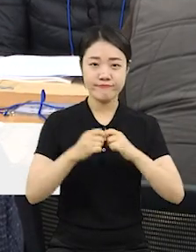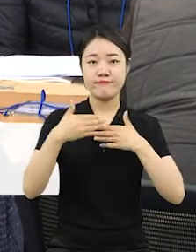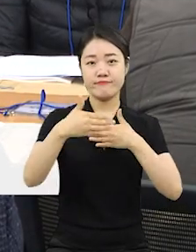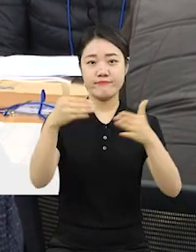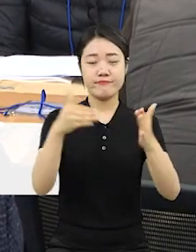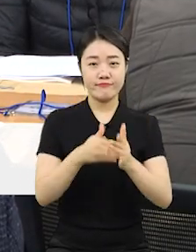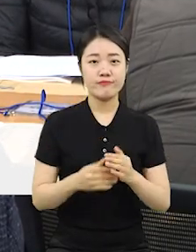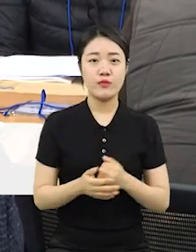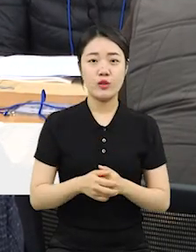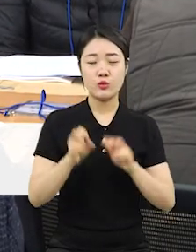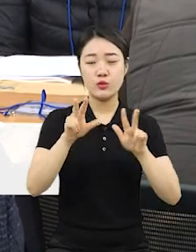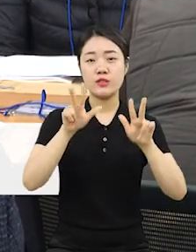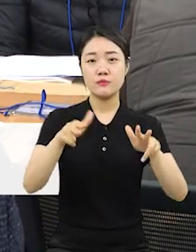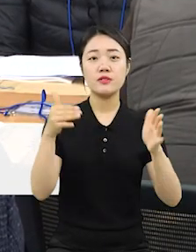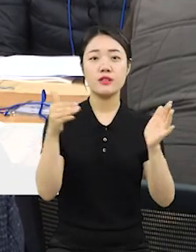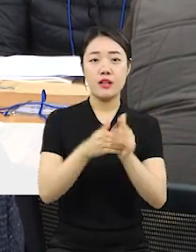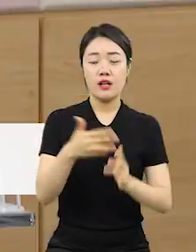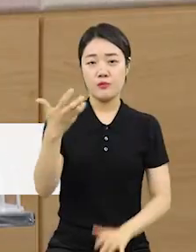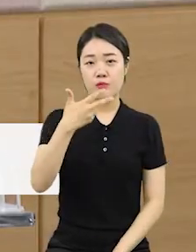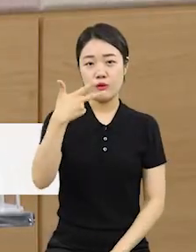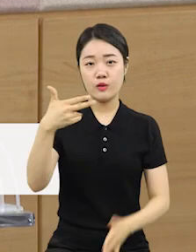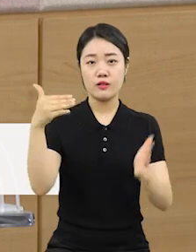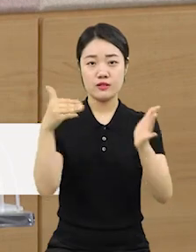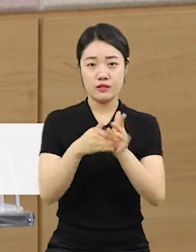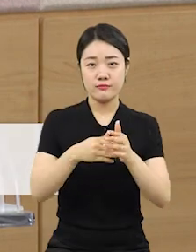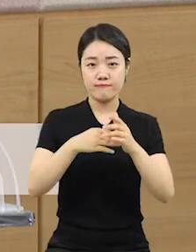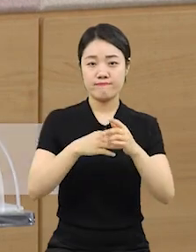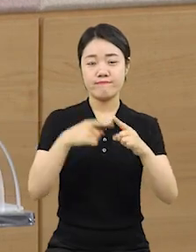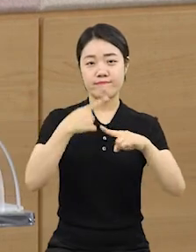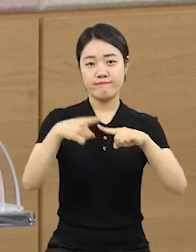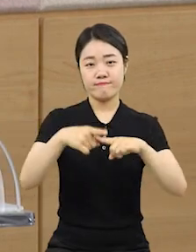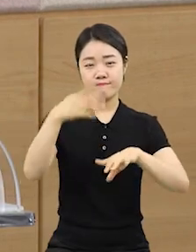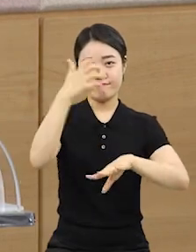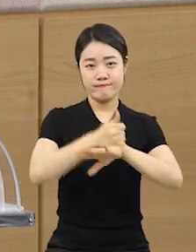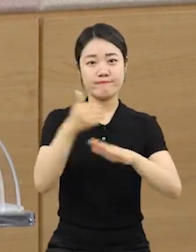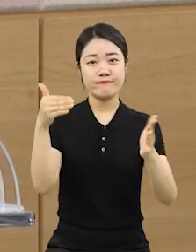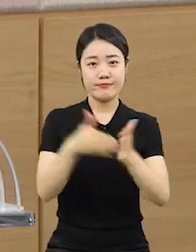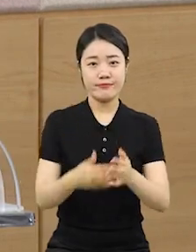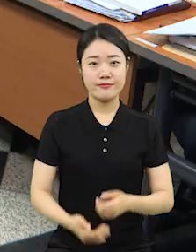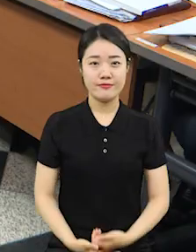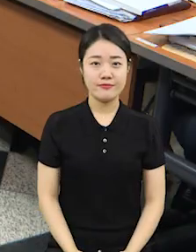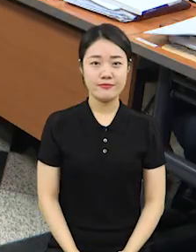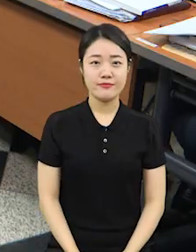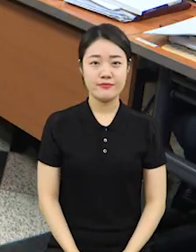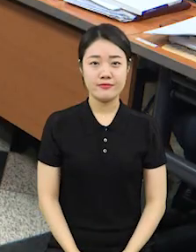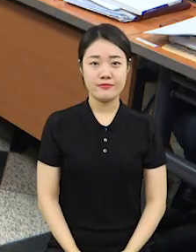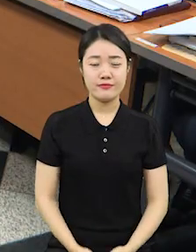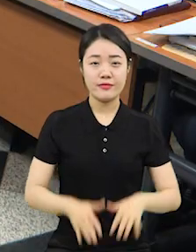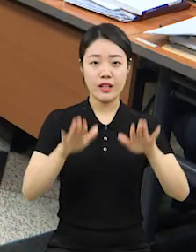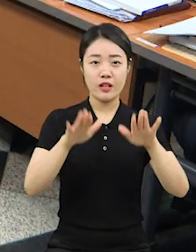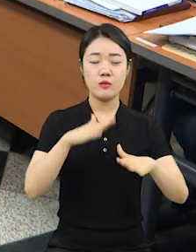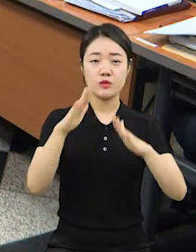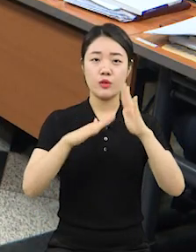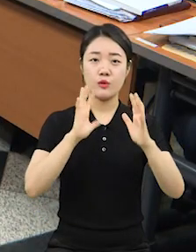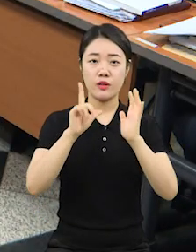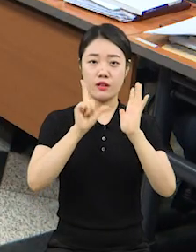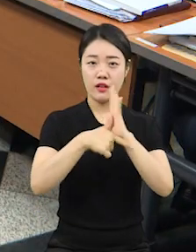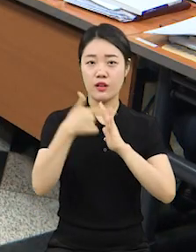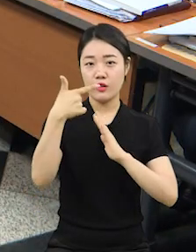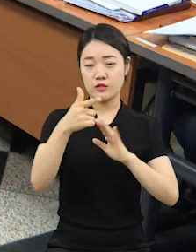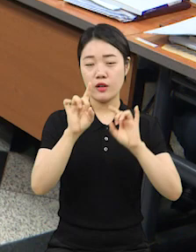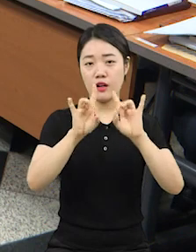있습니다. 현재까지는 총 87건의 심의를 완료했습니다. 이번 정기회의에서